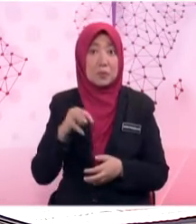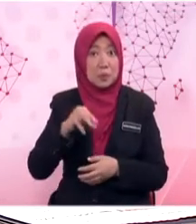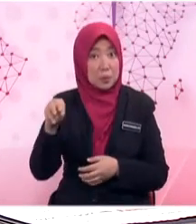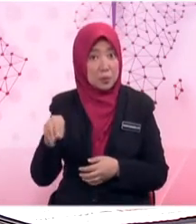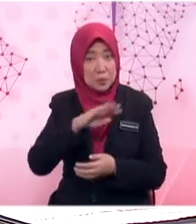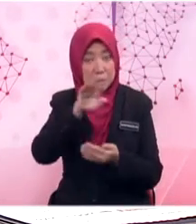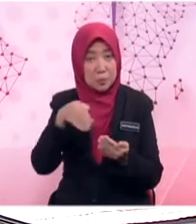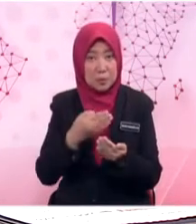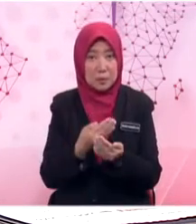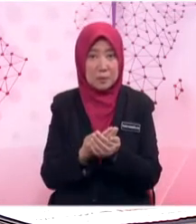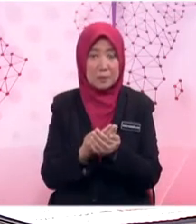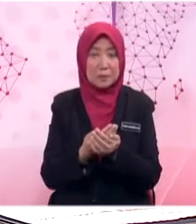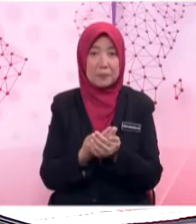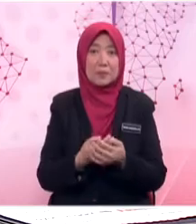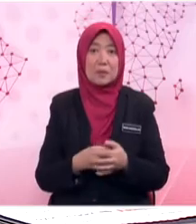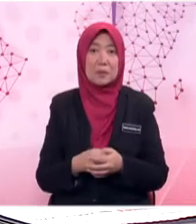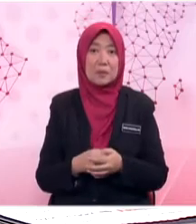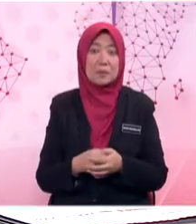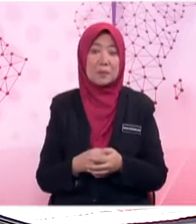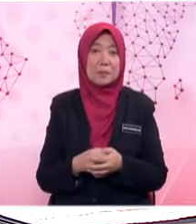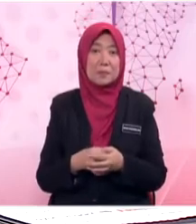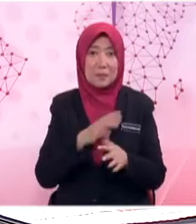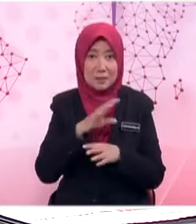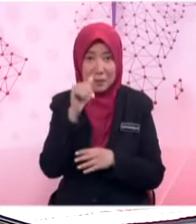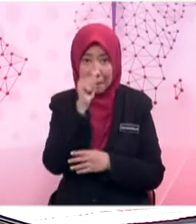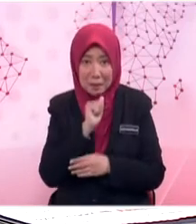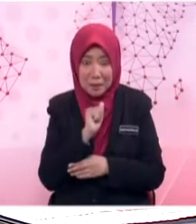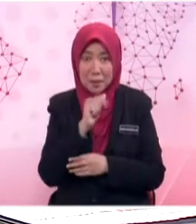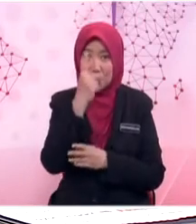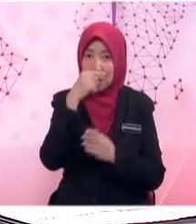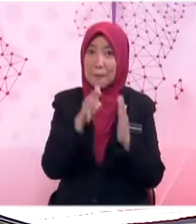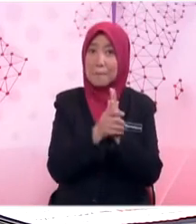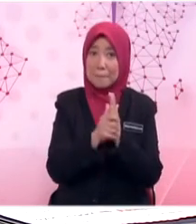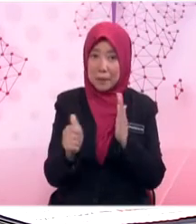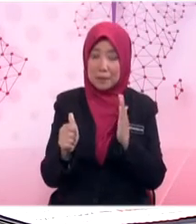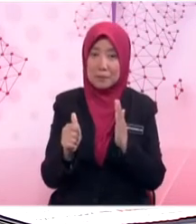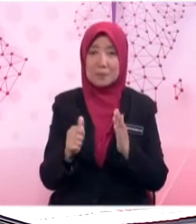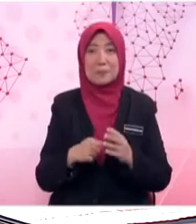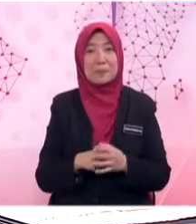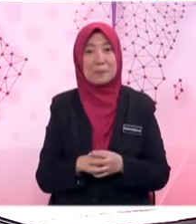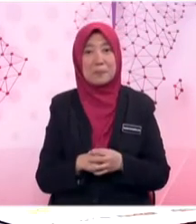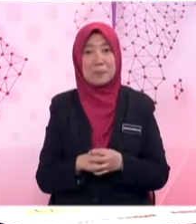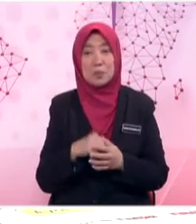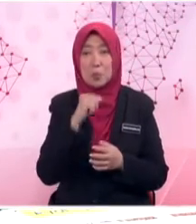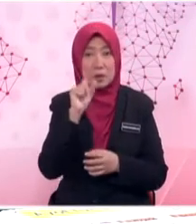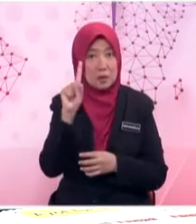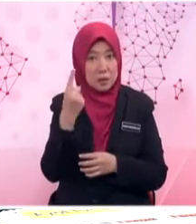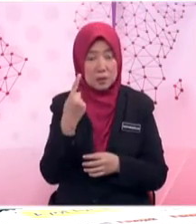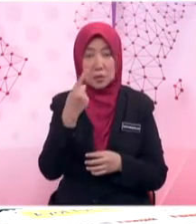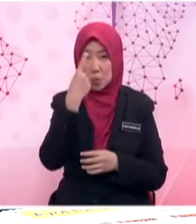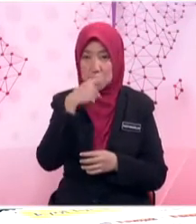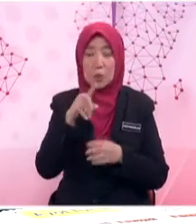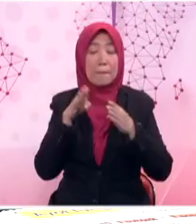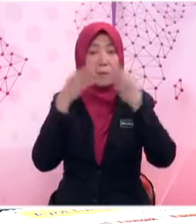Sheila bawa, pastinya murid-murid pun dah tak sabar nak memahirkan diri, bukan sahaja dalam mata pelajaran Bahasa